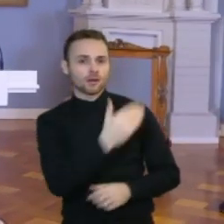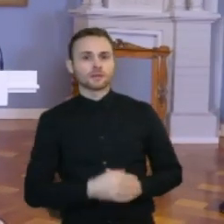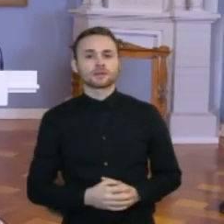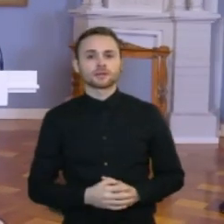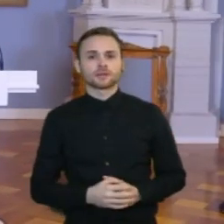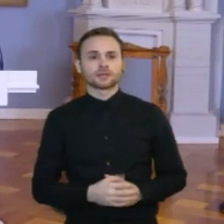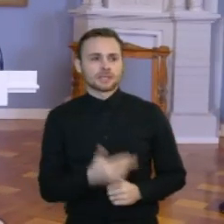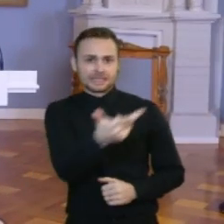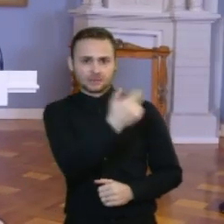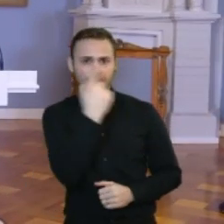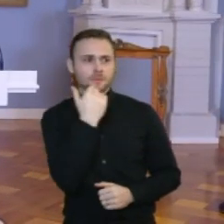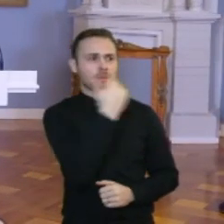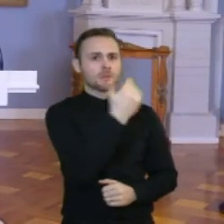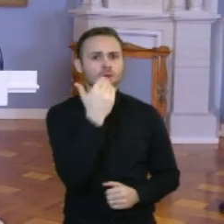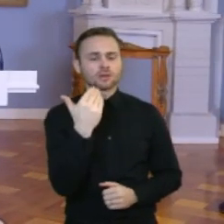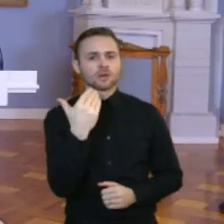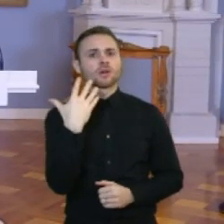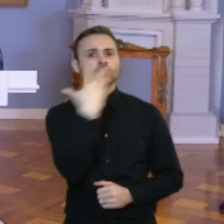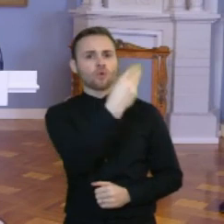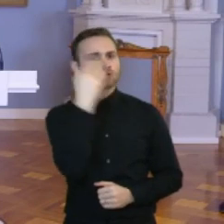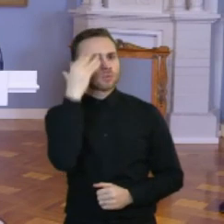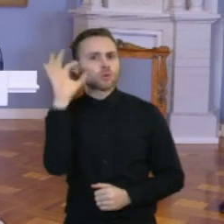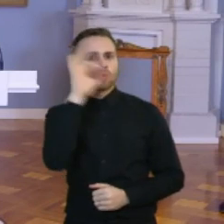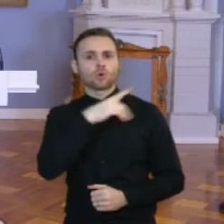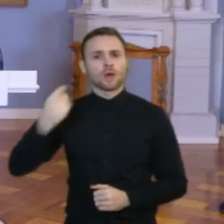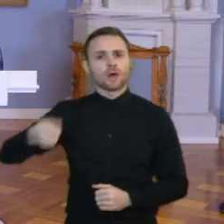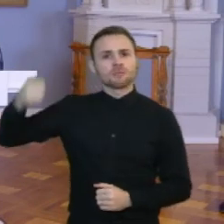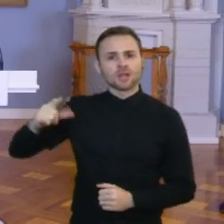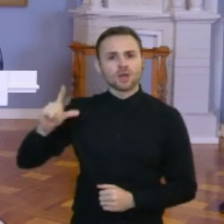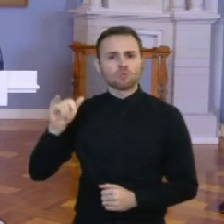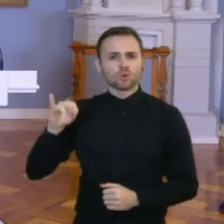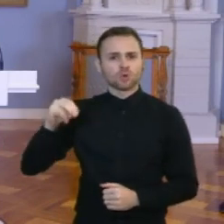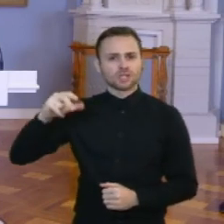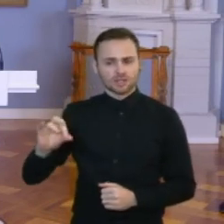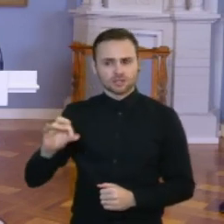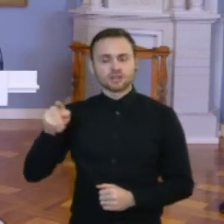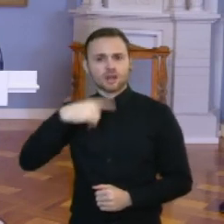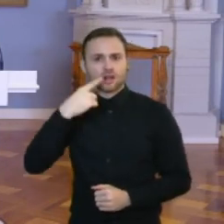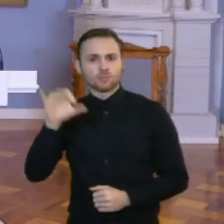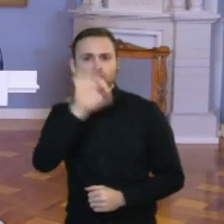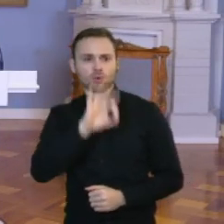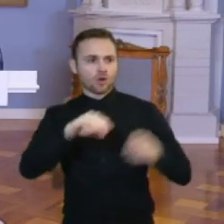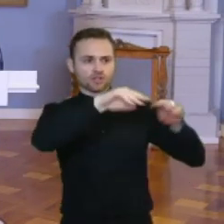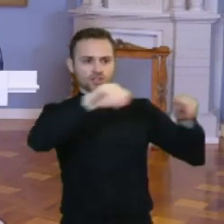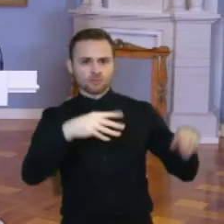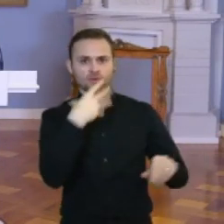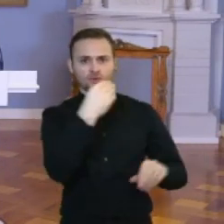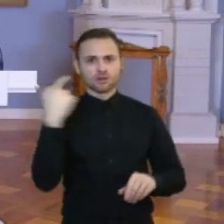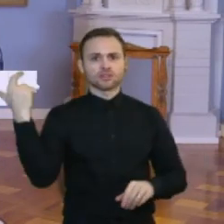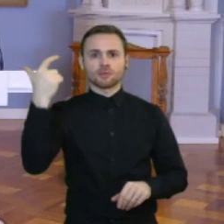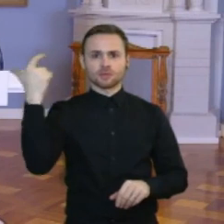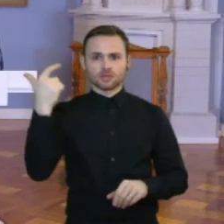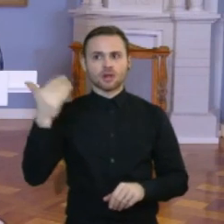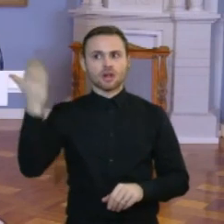paklausti visų trijų vadovų, kaip vertinate Putino pareiškimą, kad tie, kurie trukdys Rusijai, susilauks tokio atsako, kokio istorijoje nėra